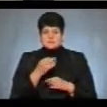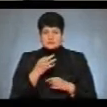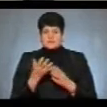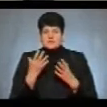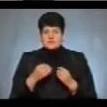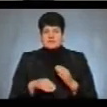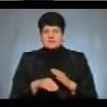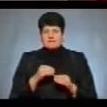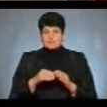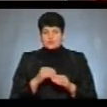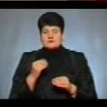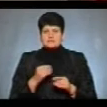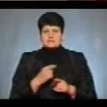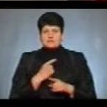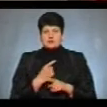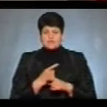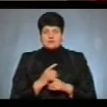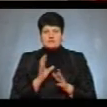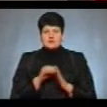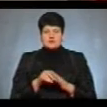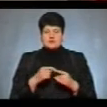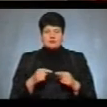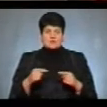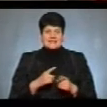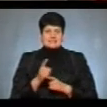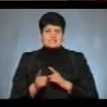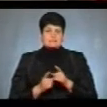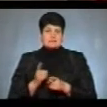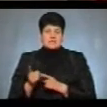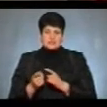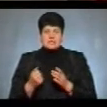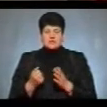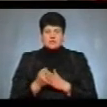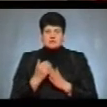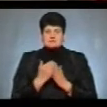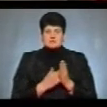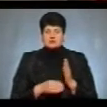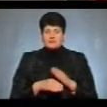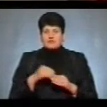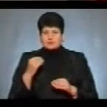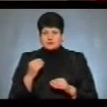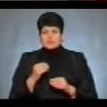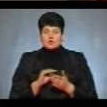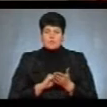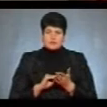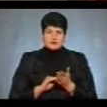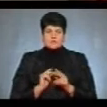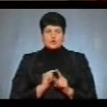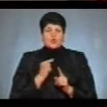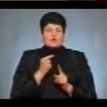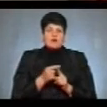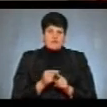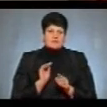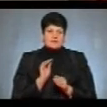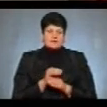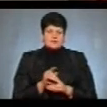виборів забороняється вносити будь-які зміни до списку виборців, мається на увазі дописувати чи додавати взагалі